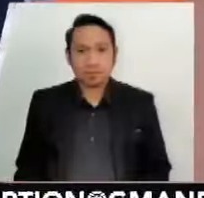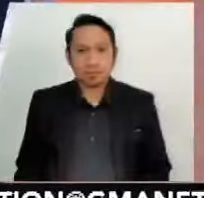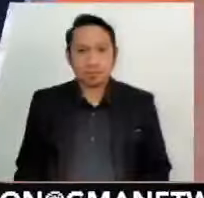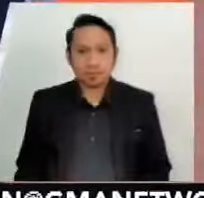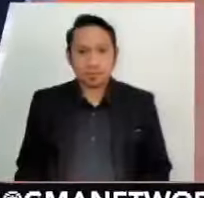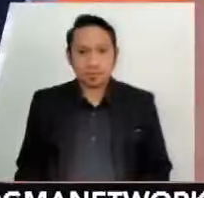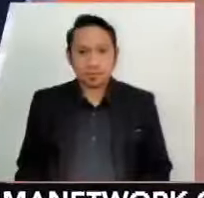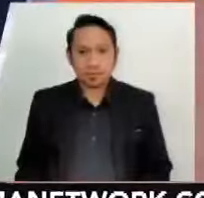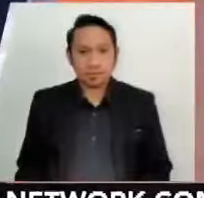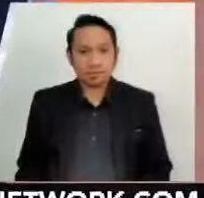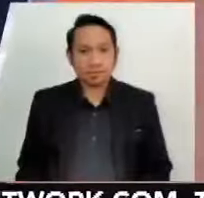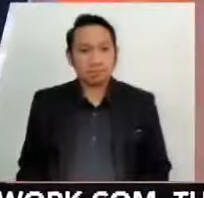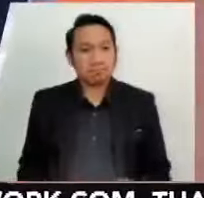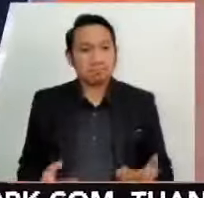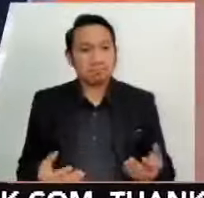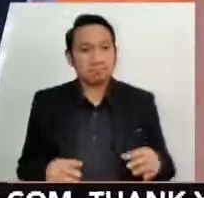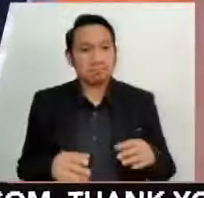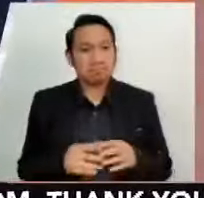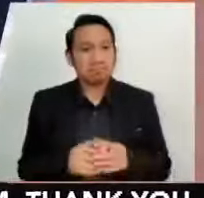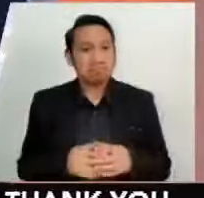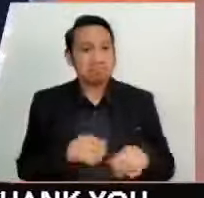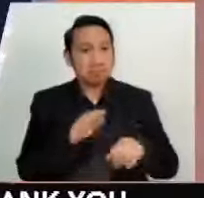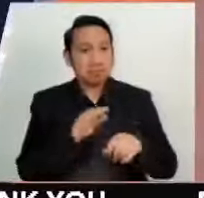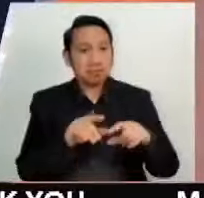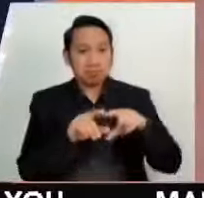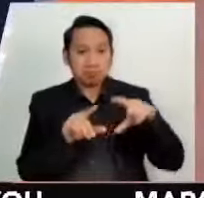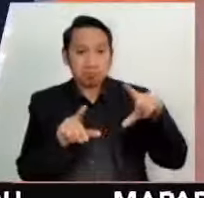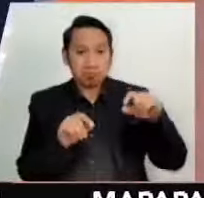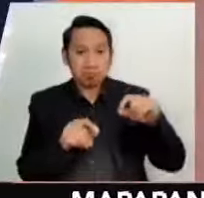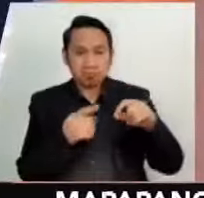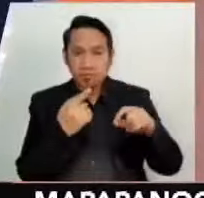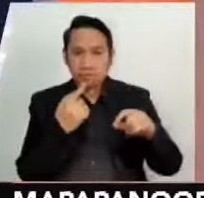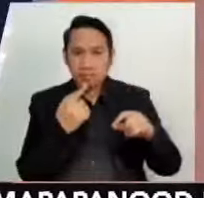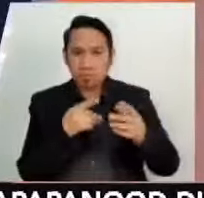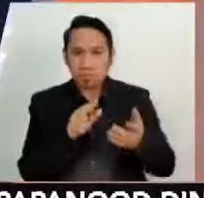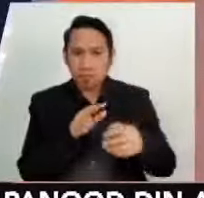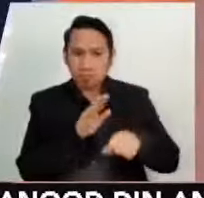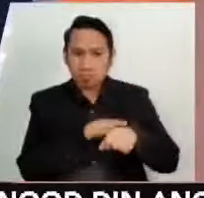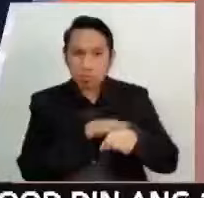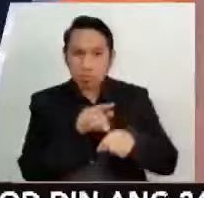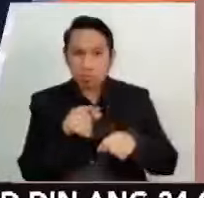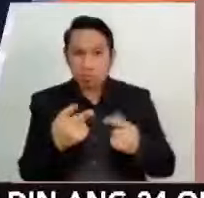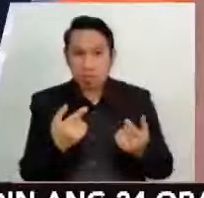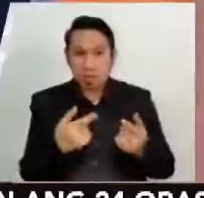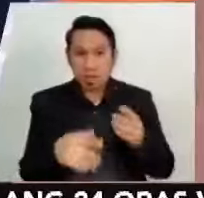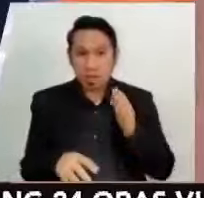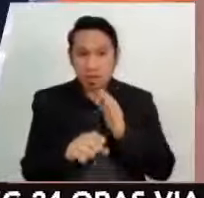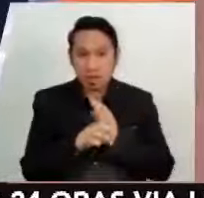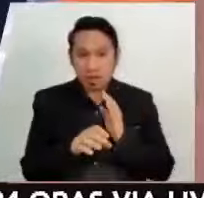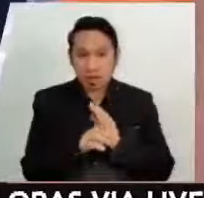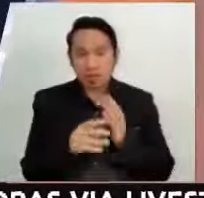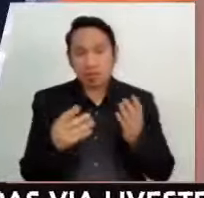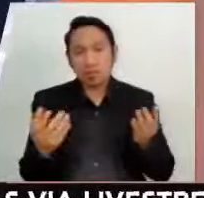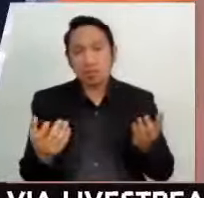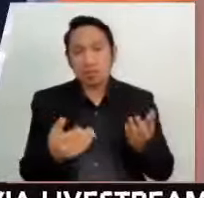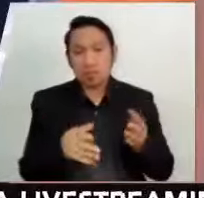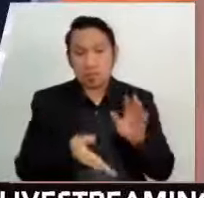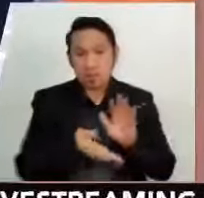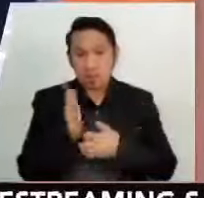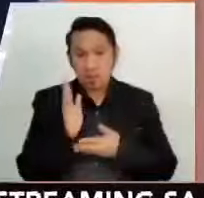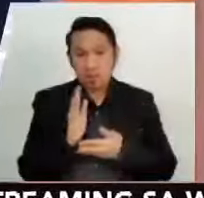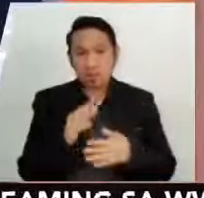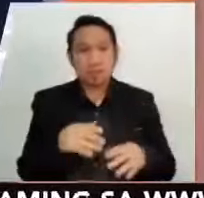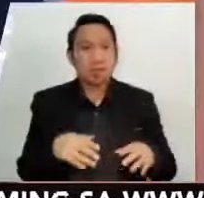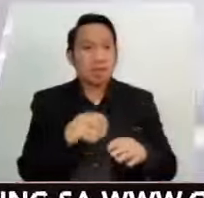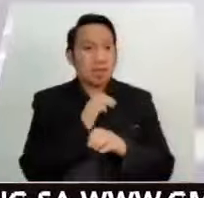Tinikita ng mga sakyang hindi otorisadong dumaan sa EDSA Busway, kabilang ang ilan sa sakyang mismo ng gobyerno. At live mula sa Quezon City,